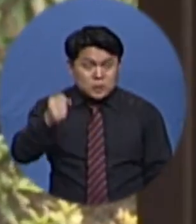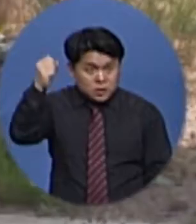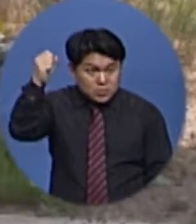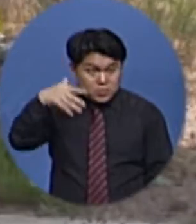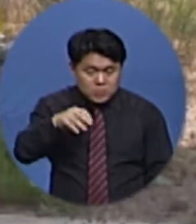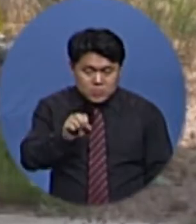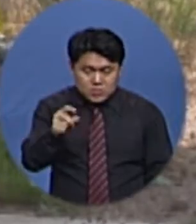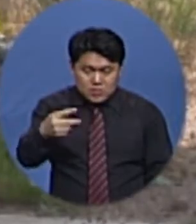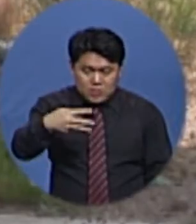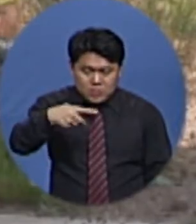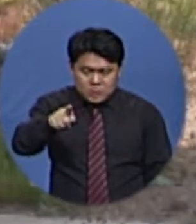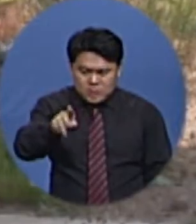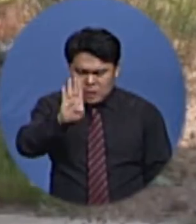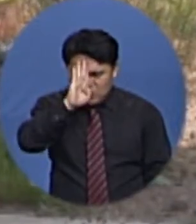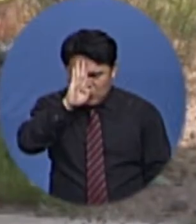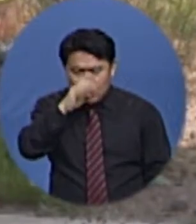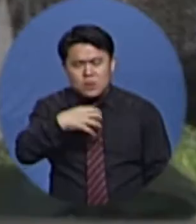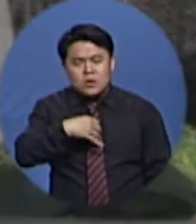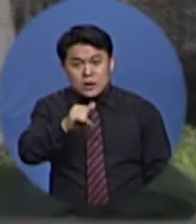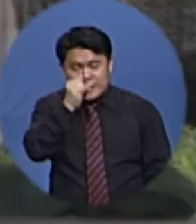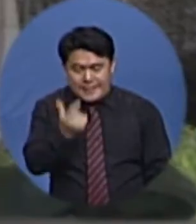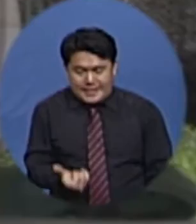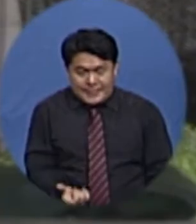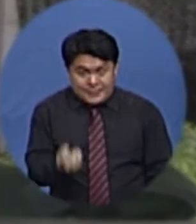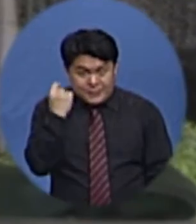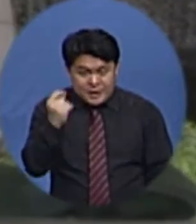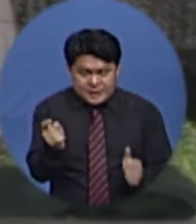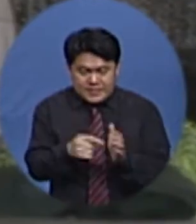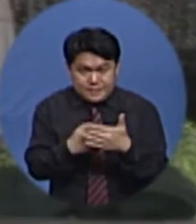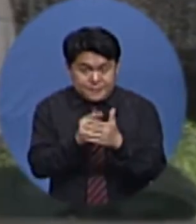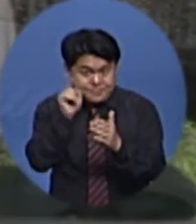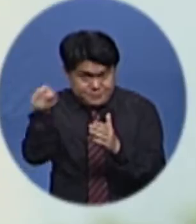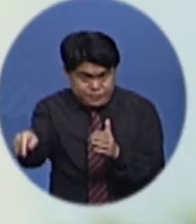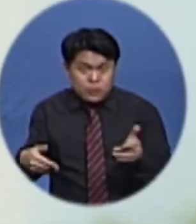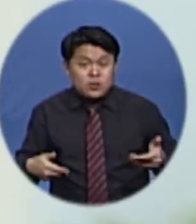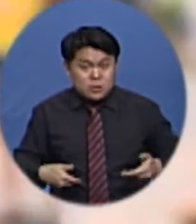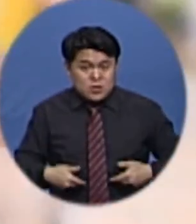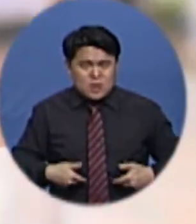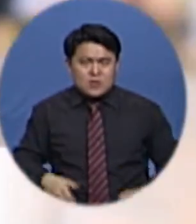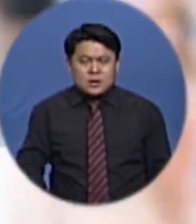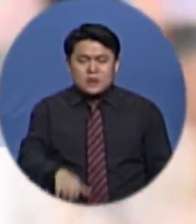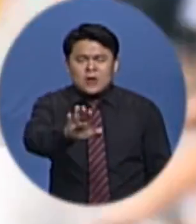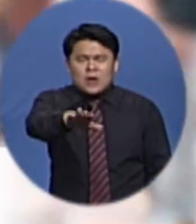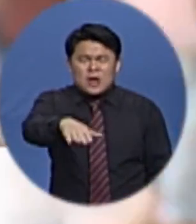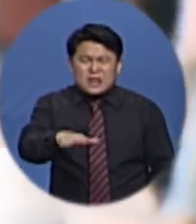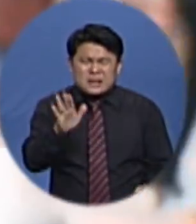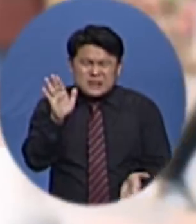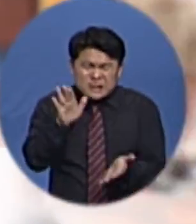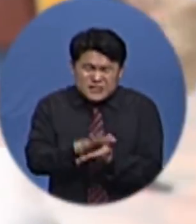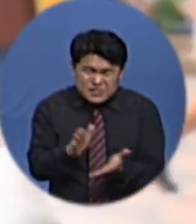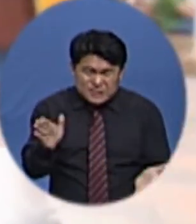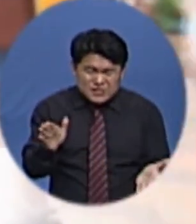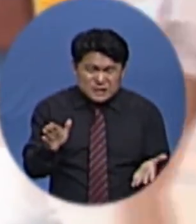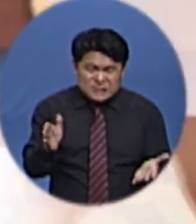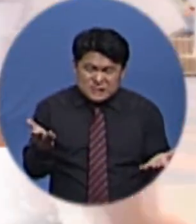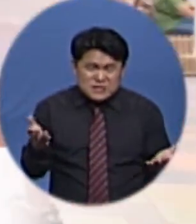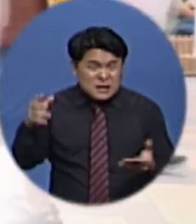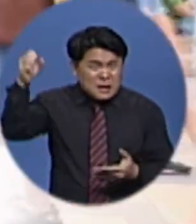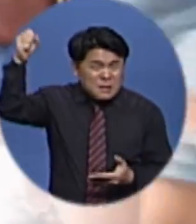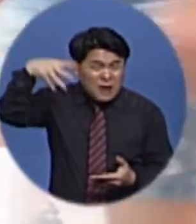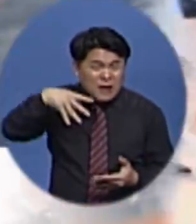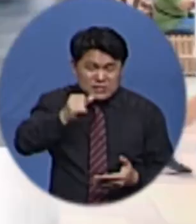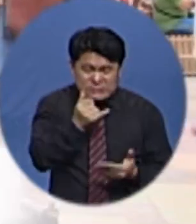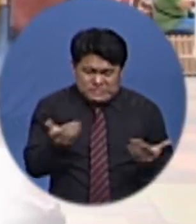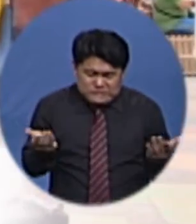열사병 전 단계일 가능성이 커 빨리 응급실을 찾아야 합니다. 뜨거운 환경에서 계속 일하다가